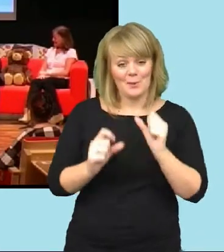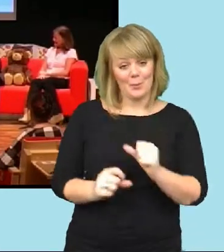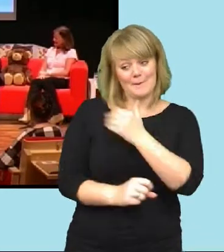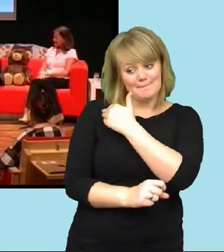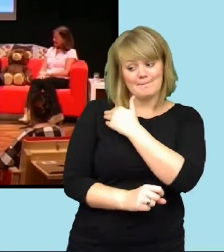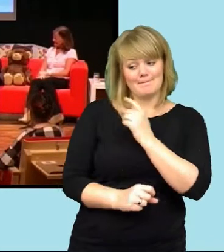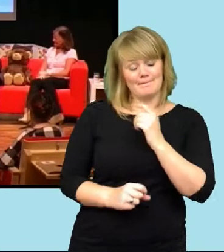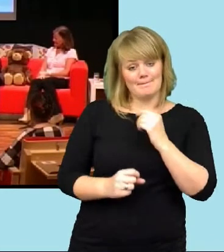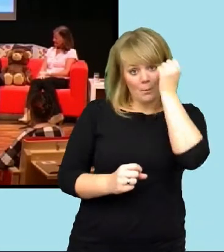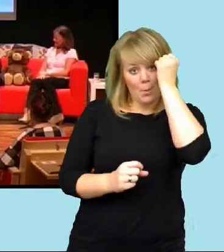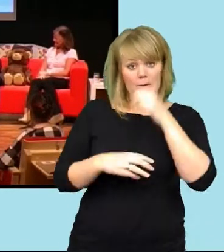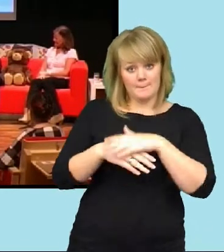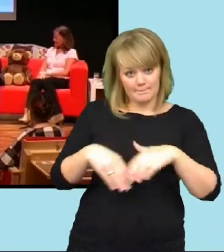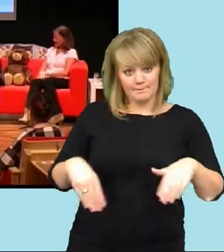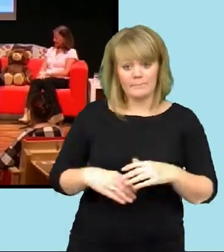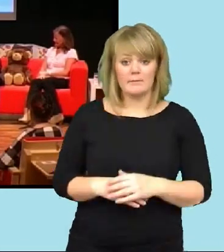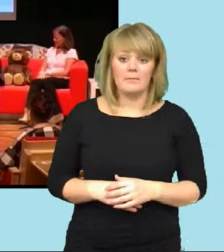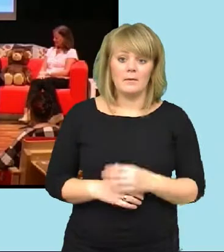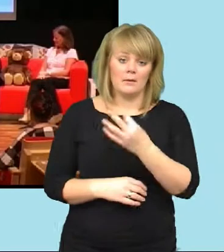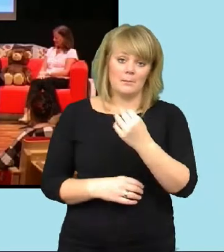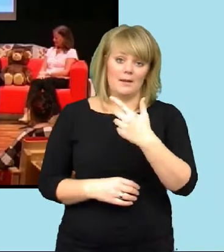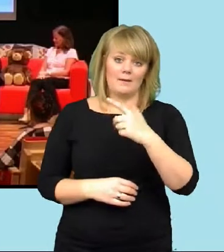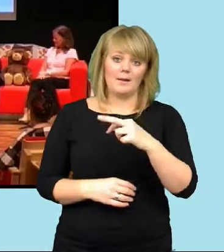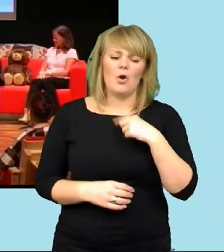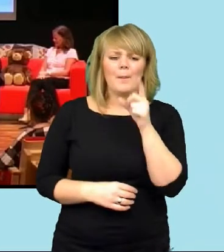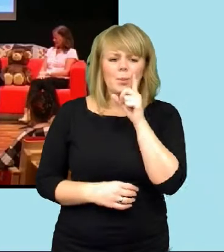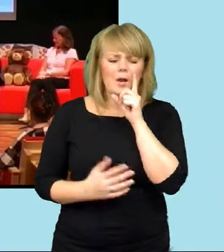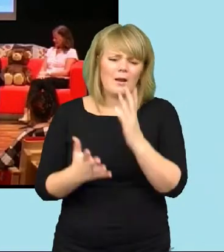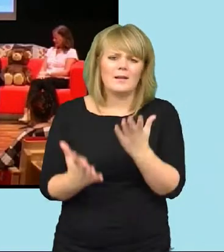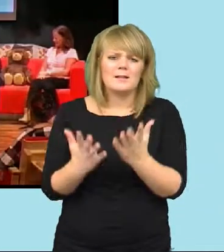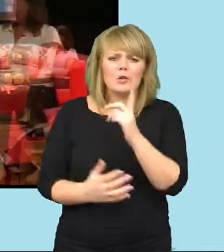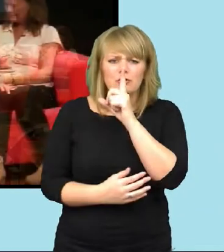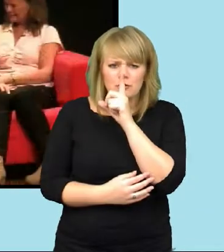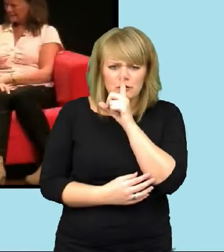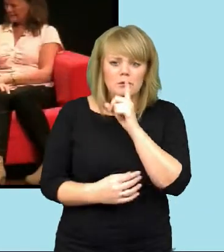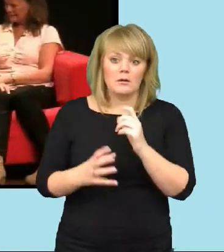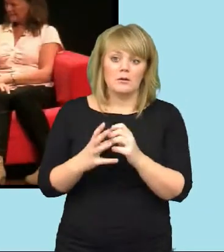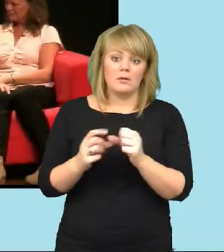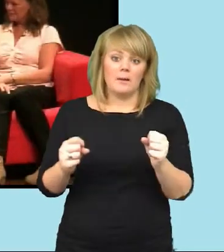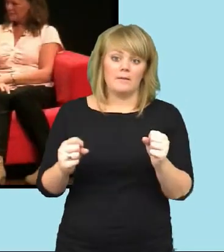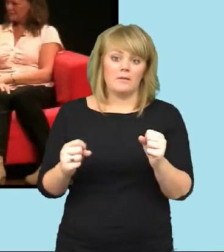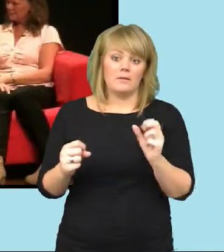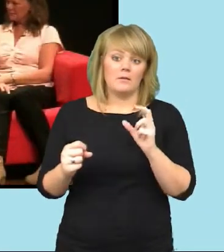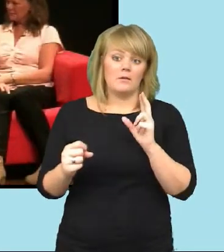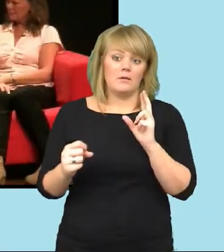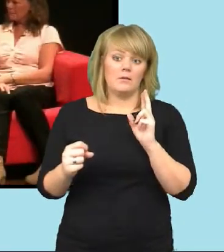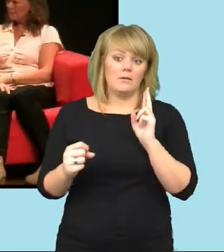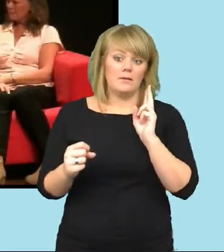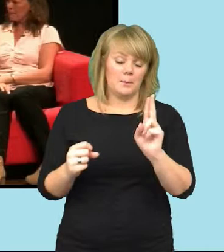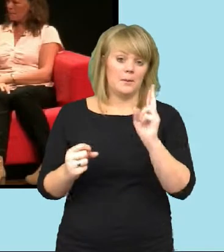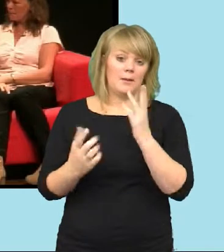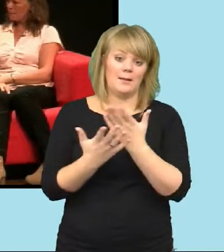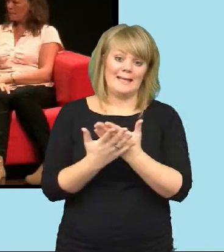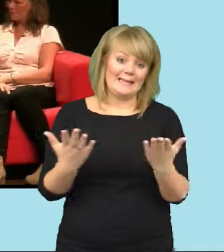Jag brukar vara ganska tyst i de sammanhangen, men jag ska inte säga till min dotter som framförallt pratar, utan en tredje person som kanske mer